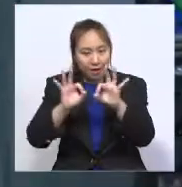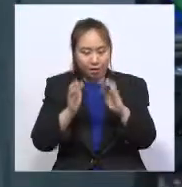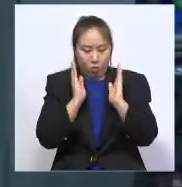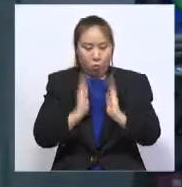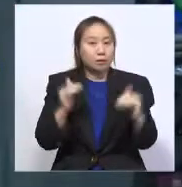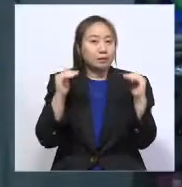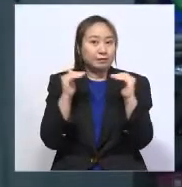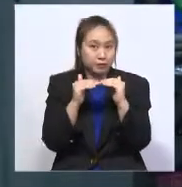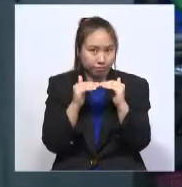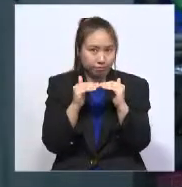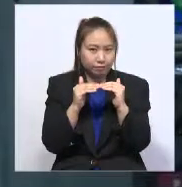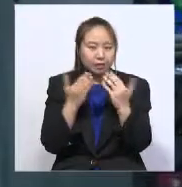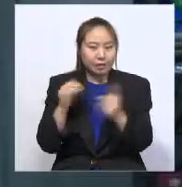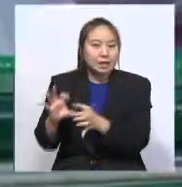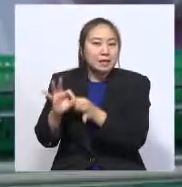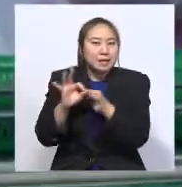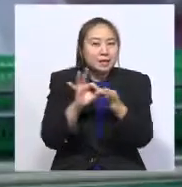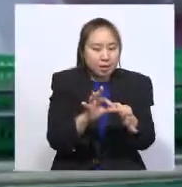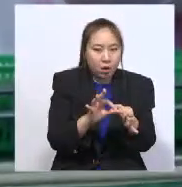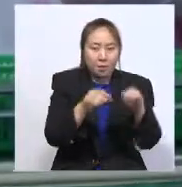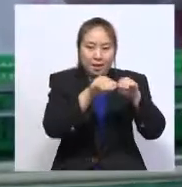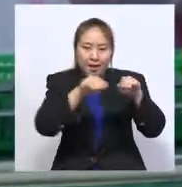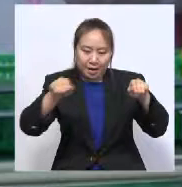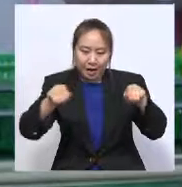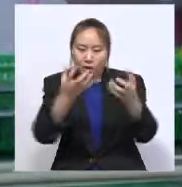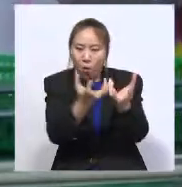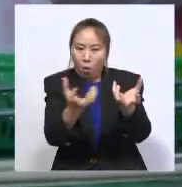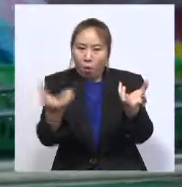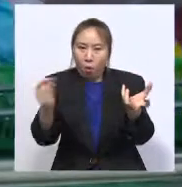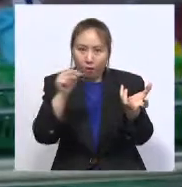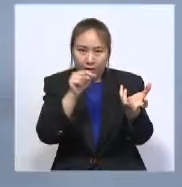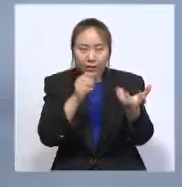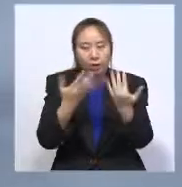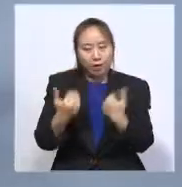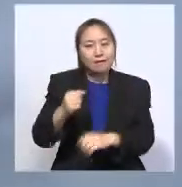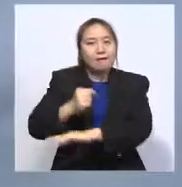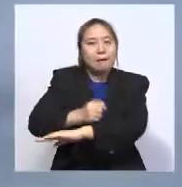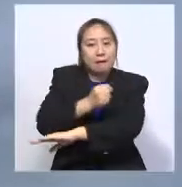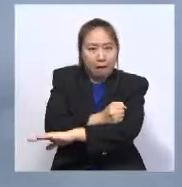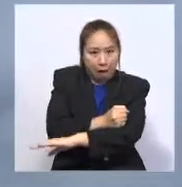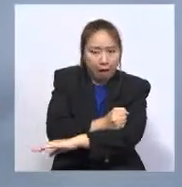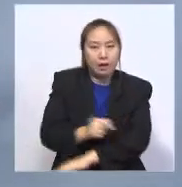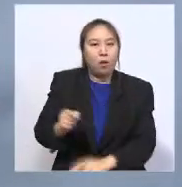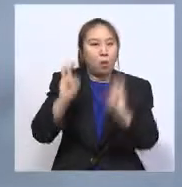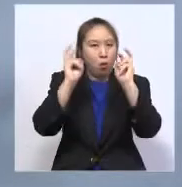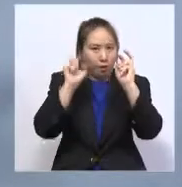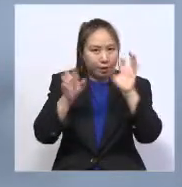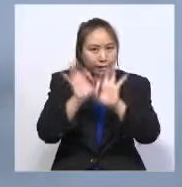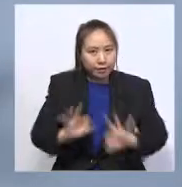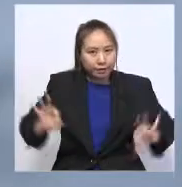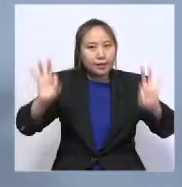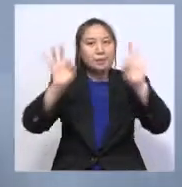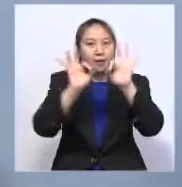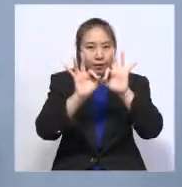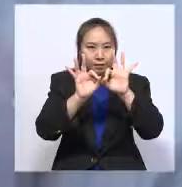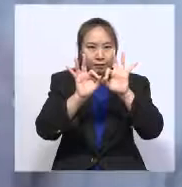ยชนที่นำไปผูกติดกับมาตรฐานสินค้าทำให้เรื่องของการใช้แรงงานเป็นประเด็นสำคัญที่มีการพิจาร